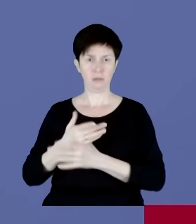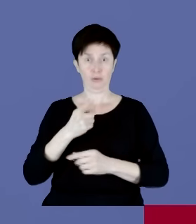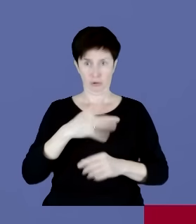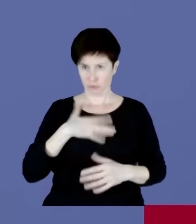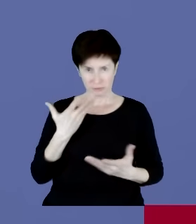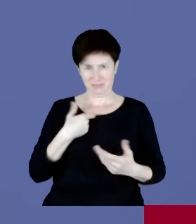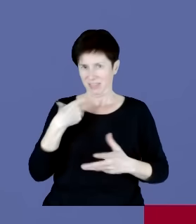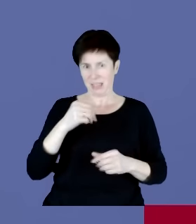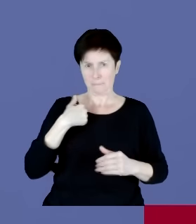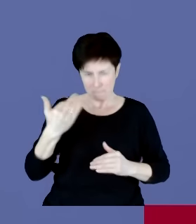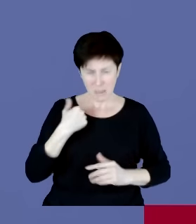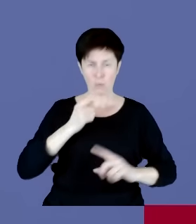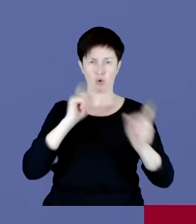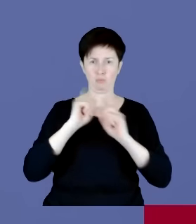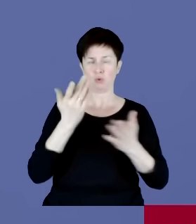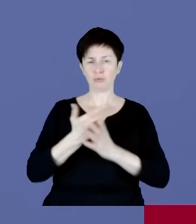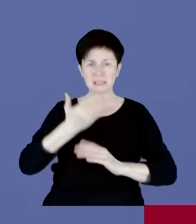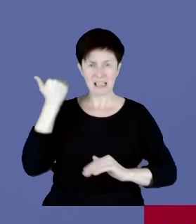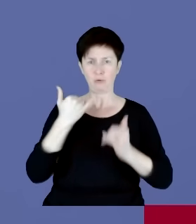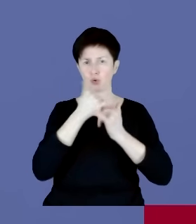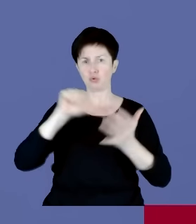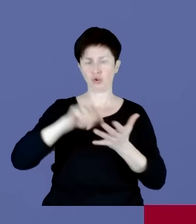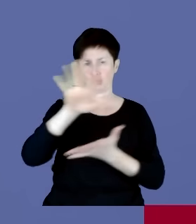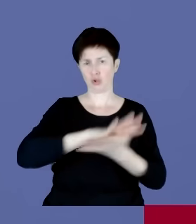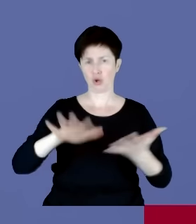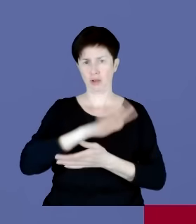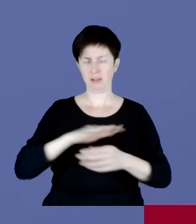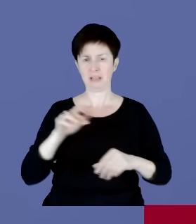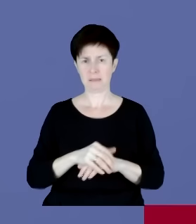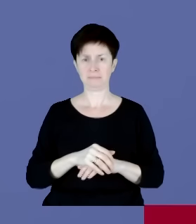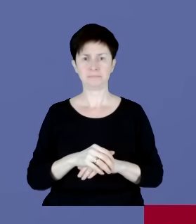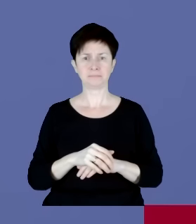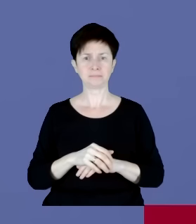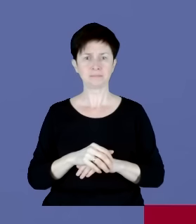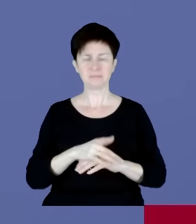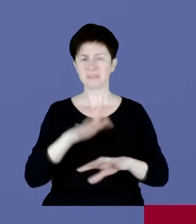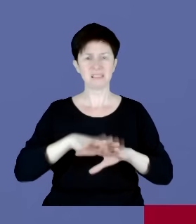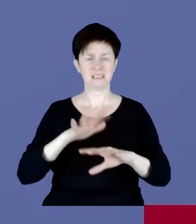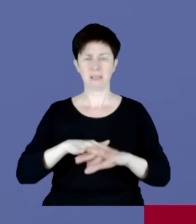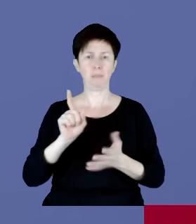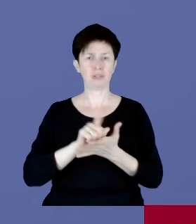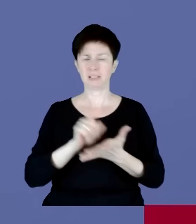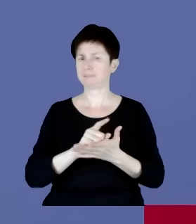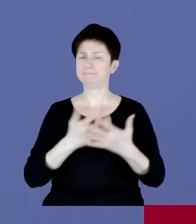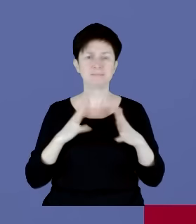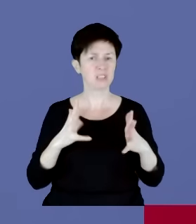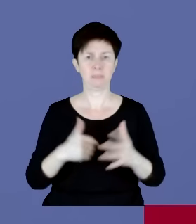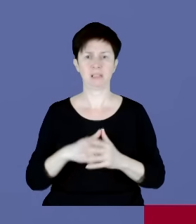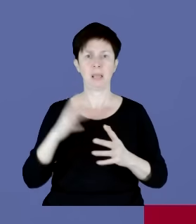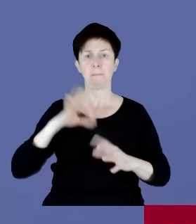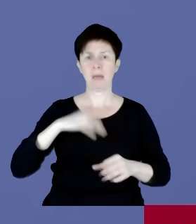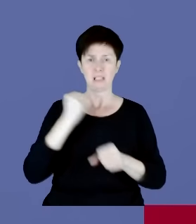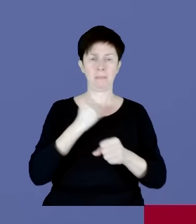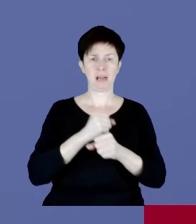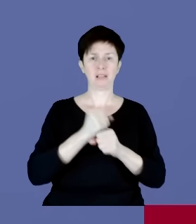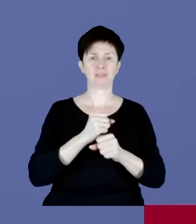rozmawiali bardzo szeroko z różnymi środowiskami. Zmiana degresywnego systemu podatkowego, w którym pani pracująca na kasie w sklepie